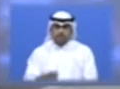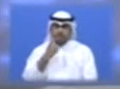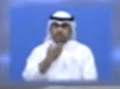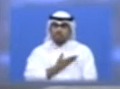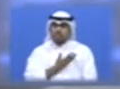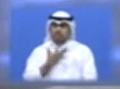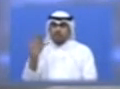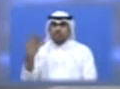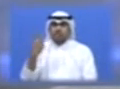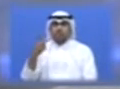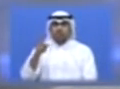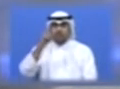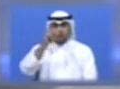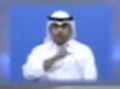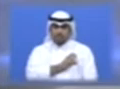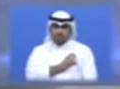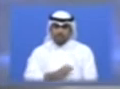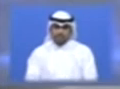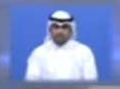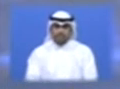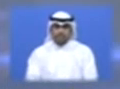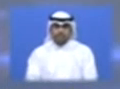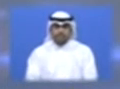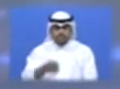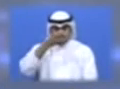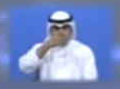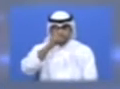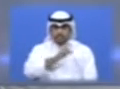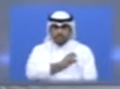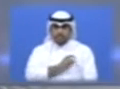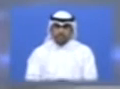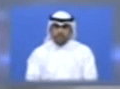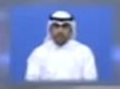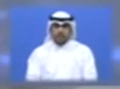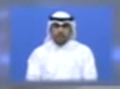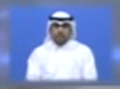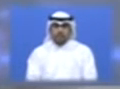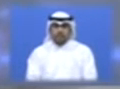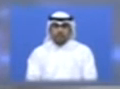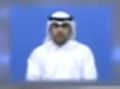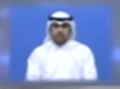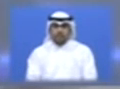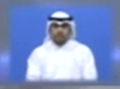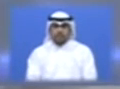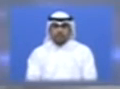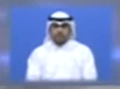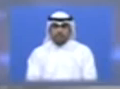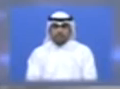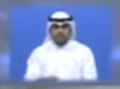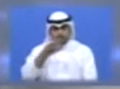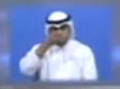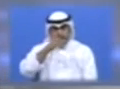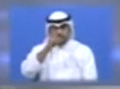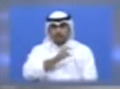يناهز 25. انتقلت إلى رحمة الله تعالى رقية أحمد محمد علي عن